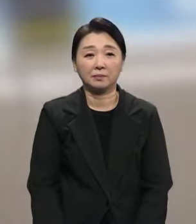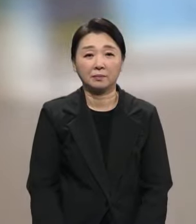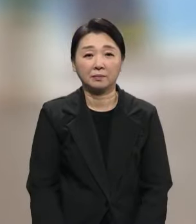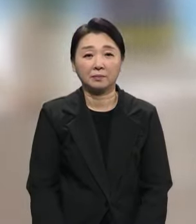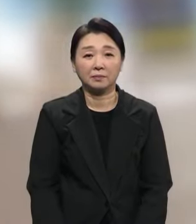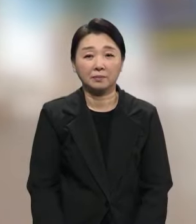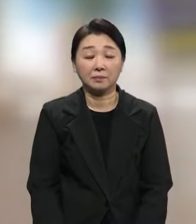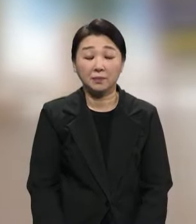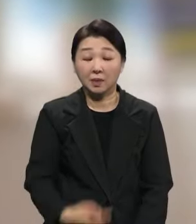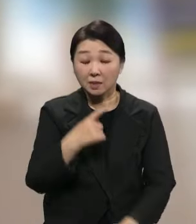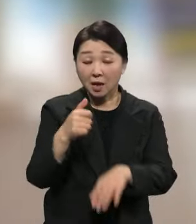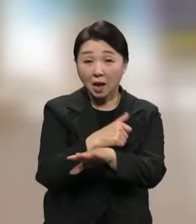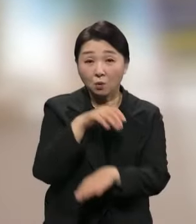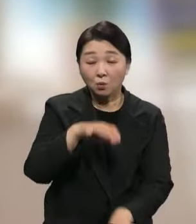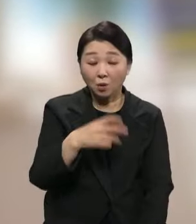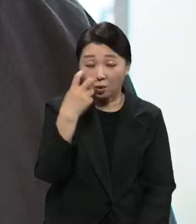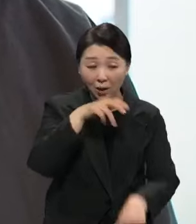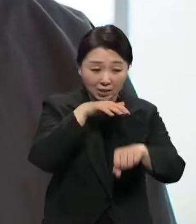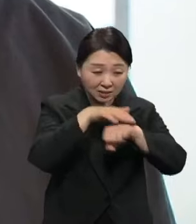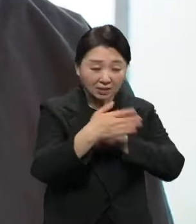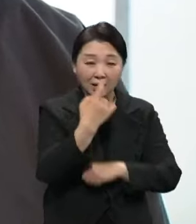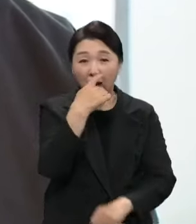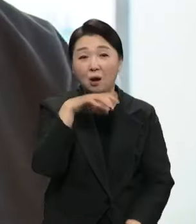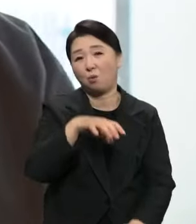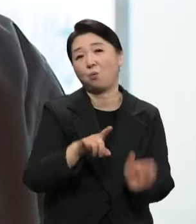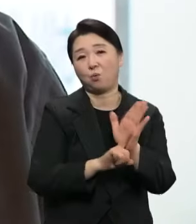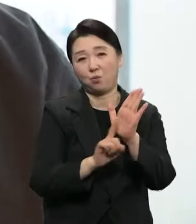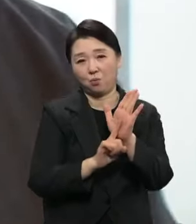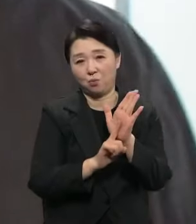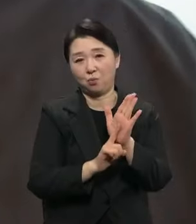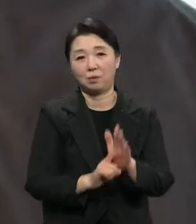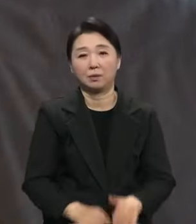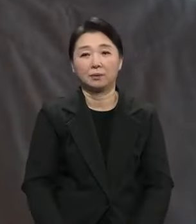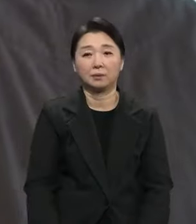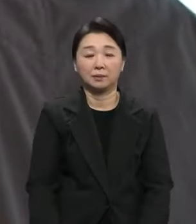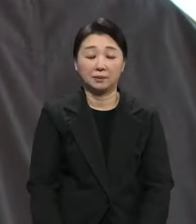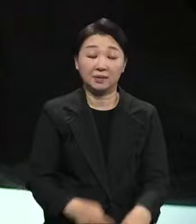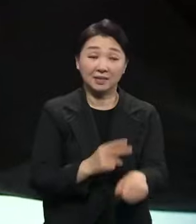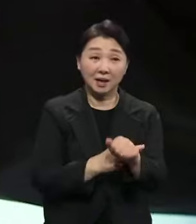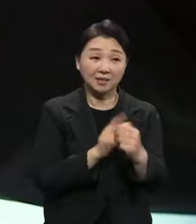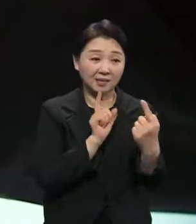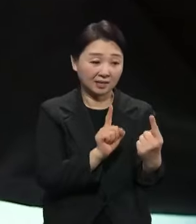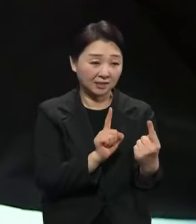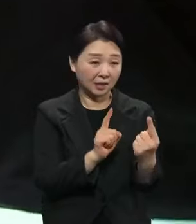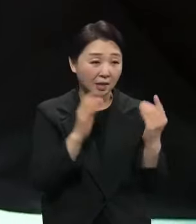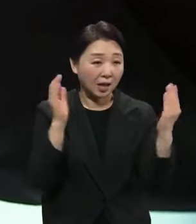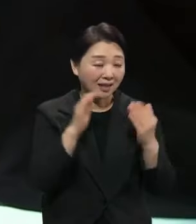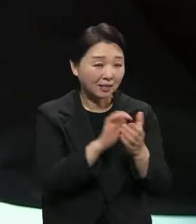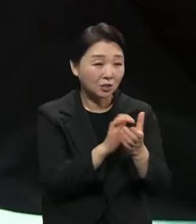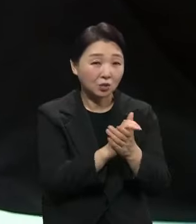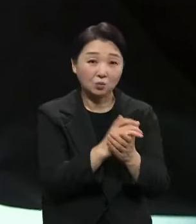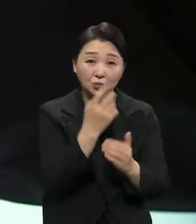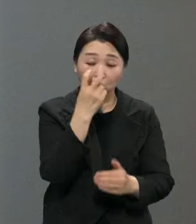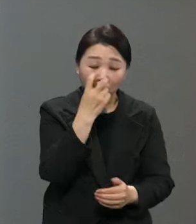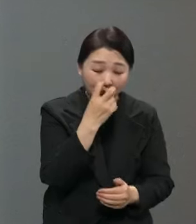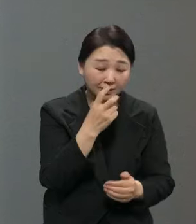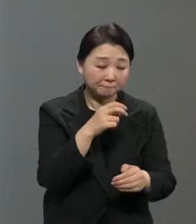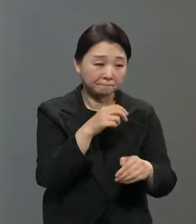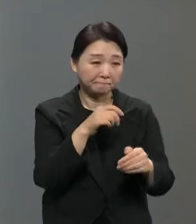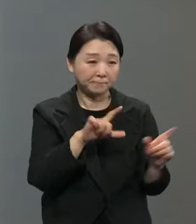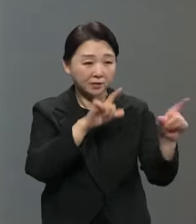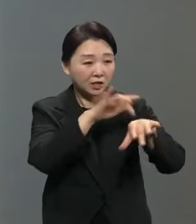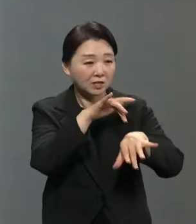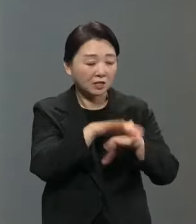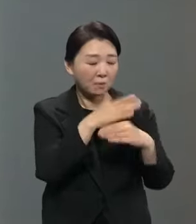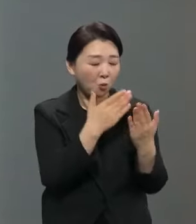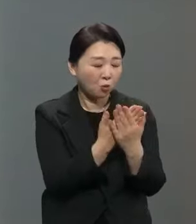이 학원은 이른바 관리형 학원이라고 홍보해왔습니다. 강사가 1대1로 학생의 친구 관계와 생활 습관까지